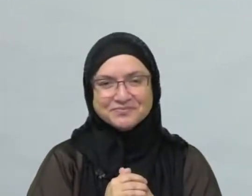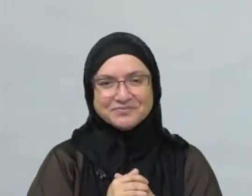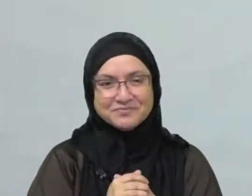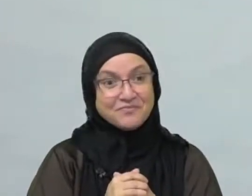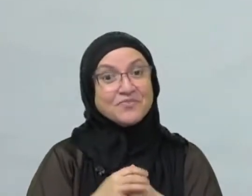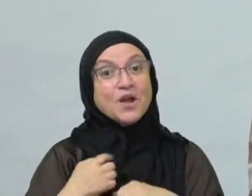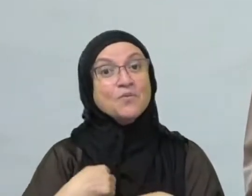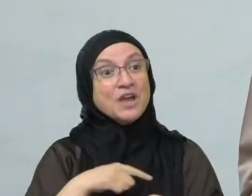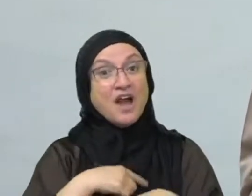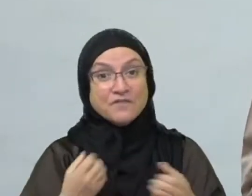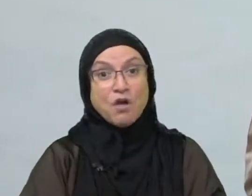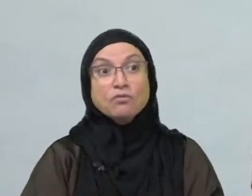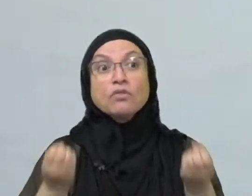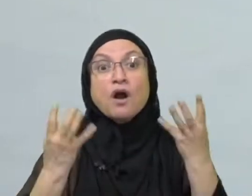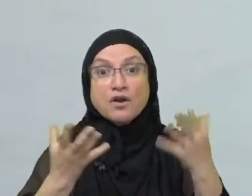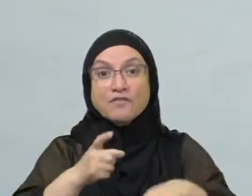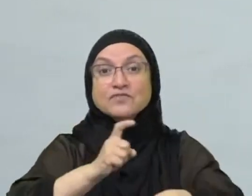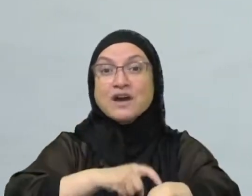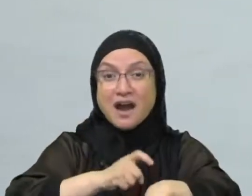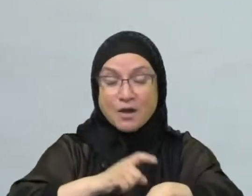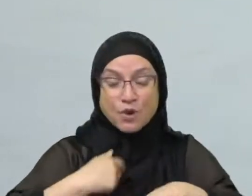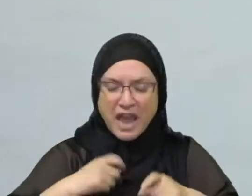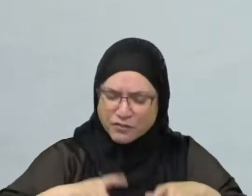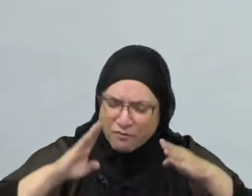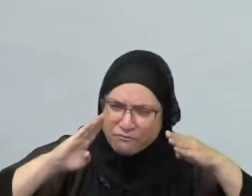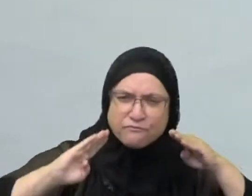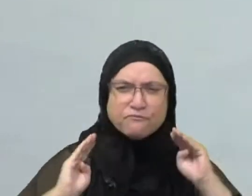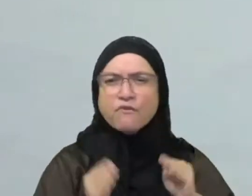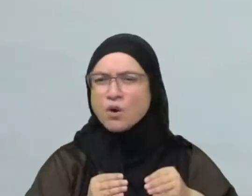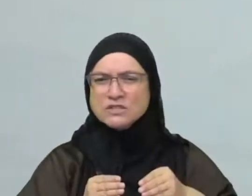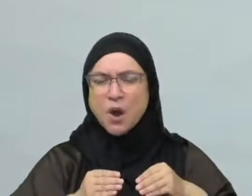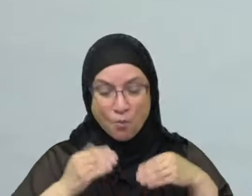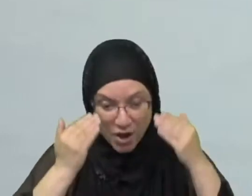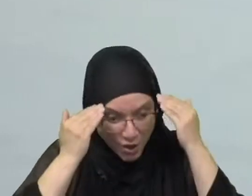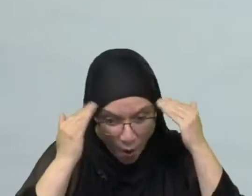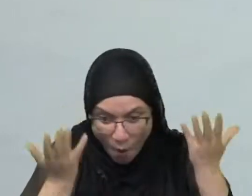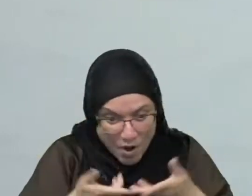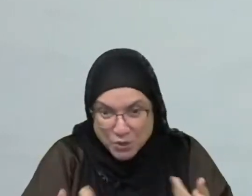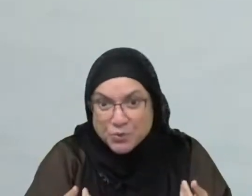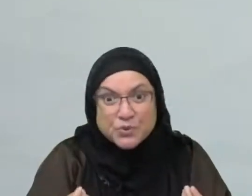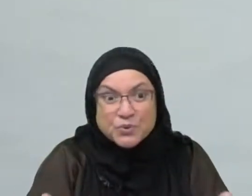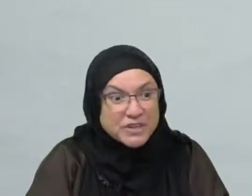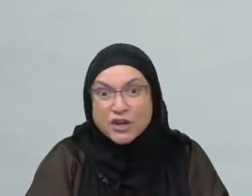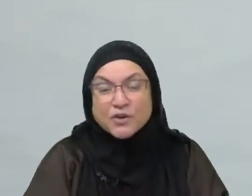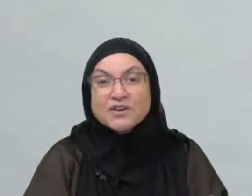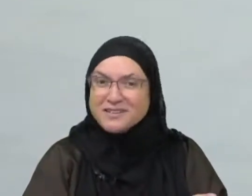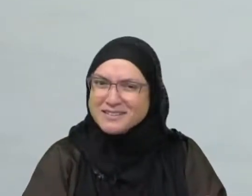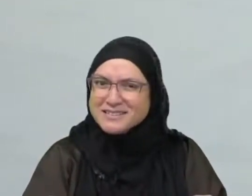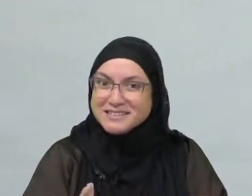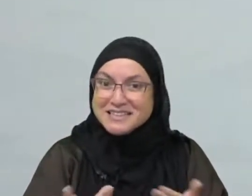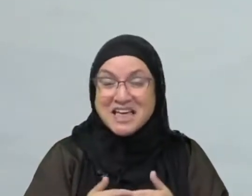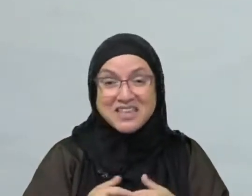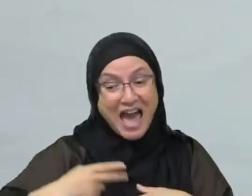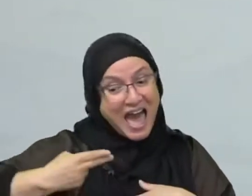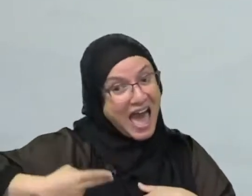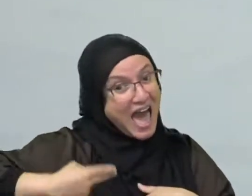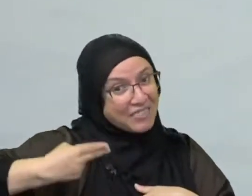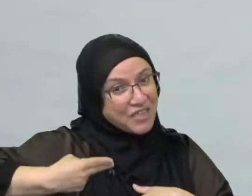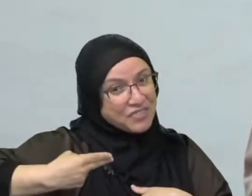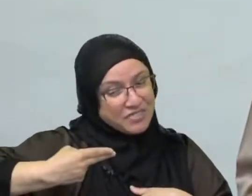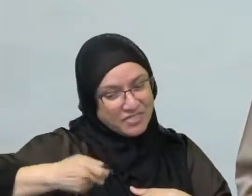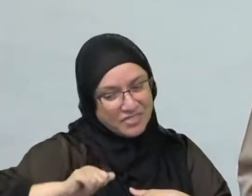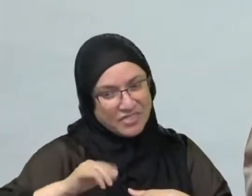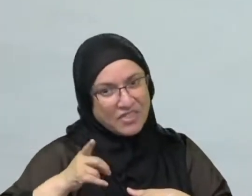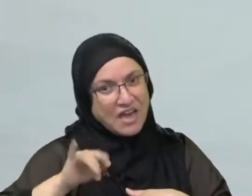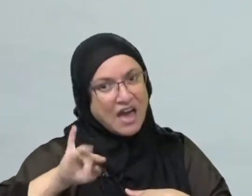the hadith of the Prophet ﷺ, where he said to the woman that was grieving, الصبر عند الصدمة الأولى.